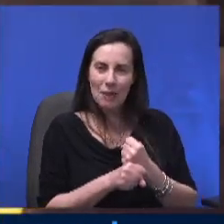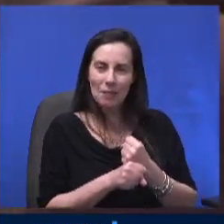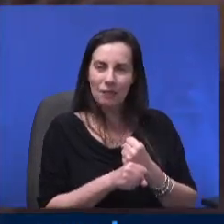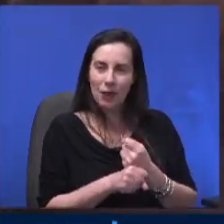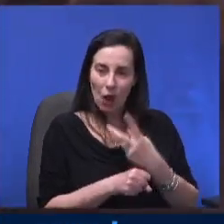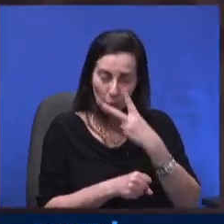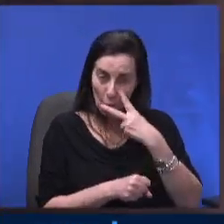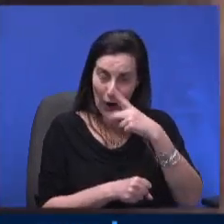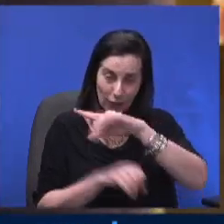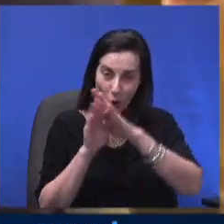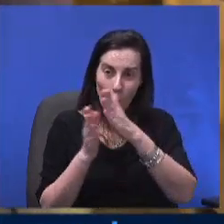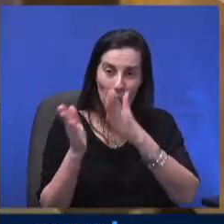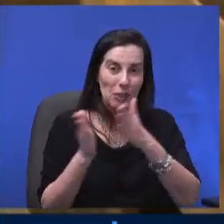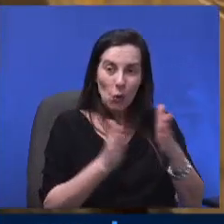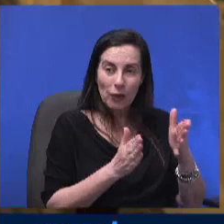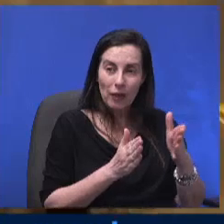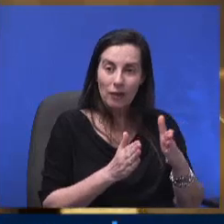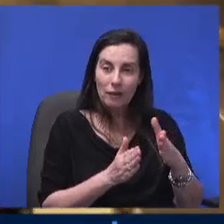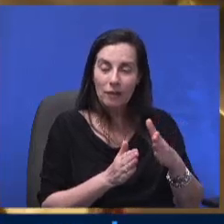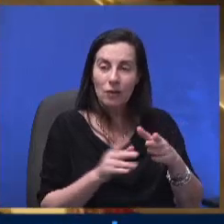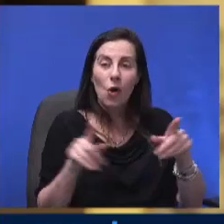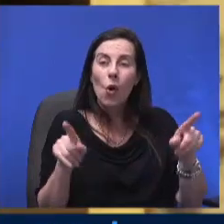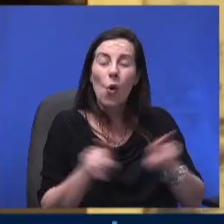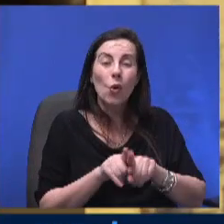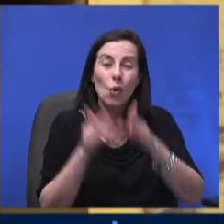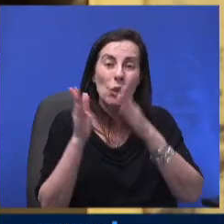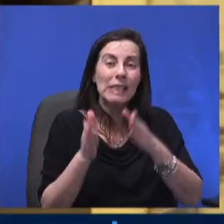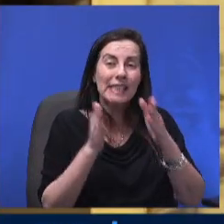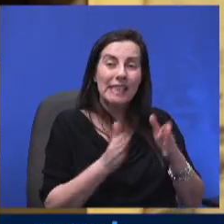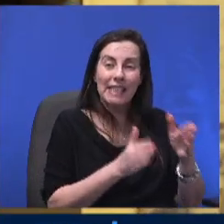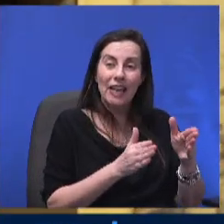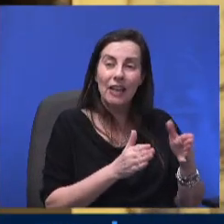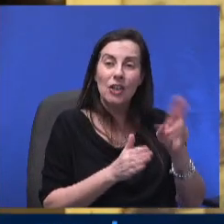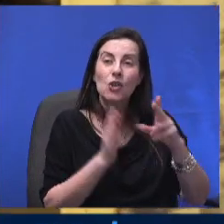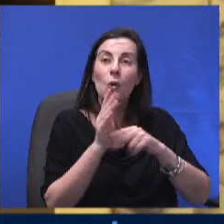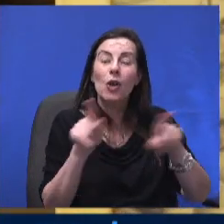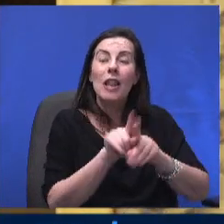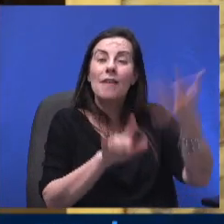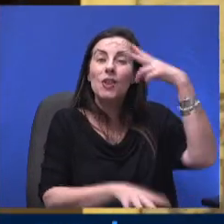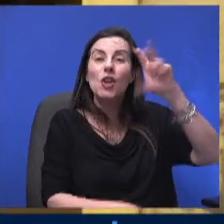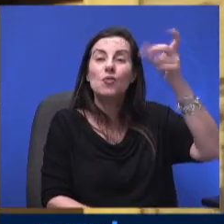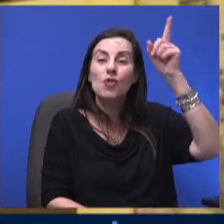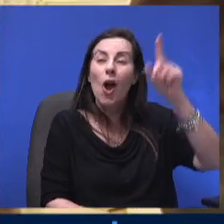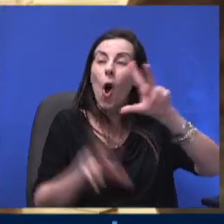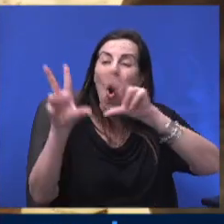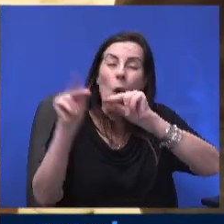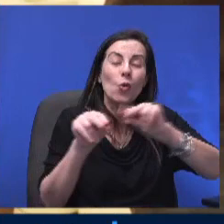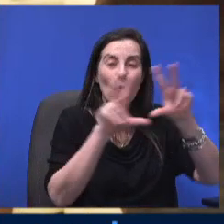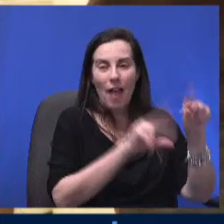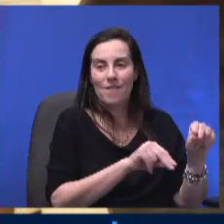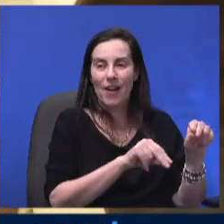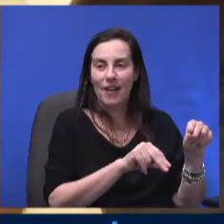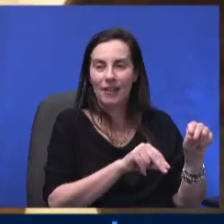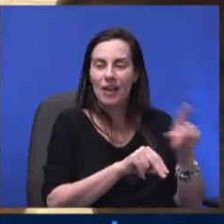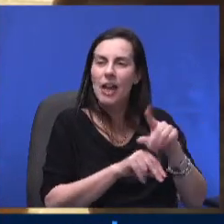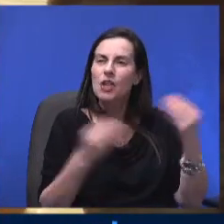כאן? צלחות מסודרות באותו סדר. יש תמונה ולפני 30 שנה באותו סדר. יש טרנדים